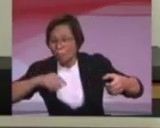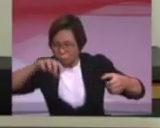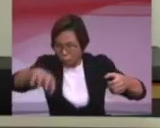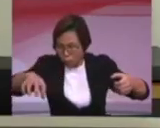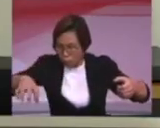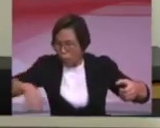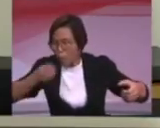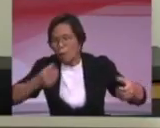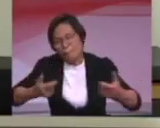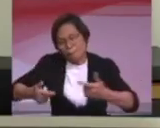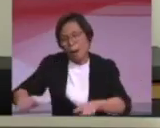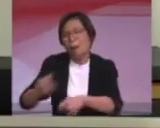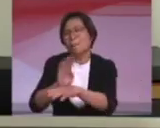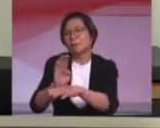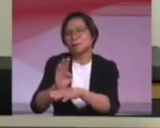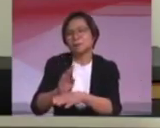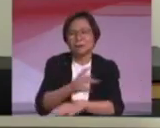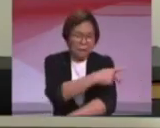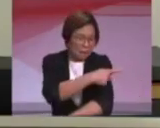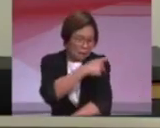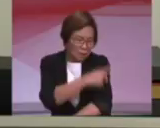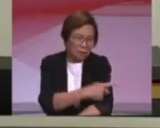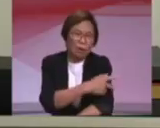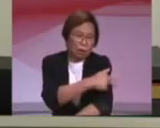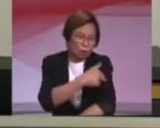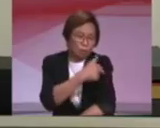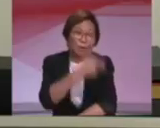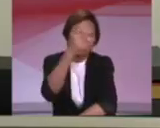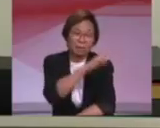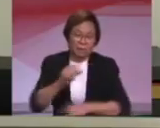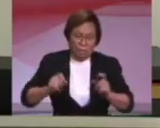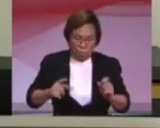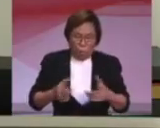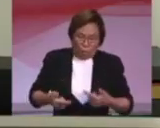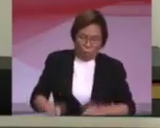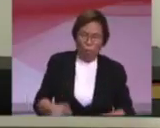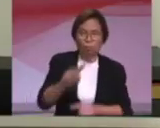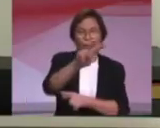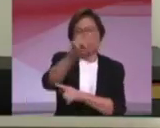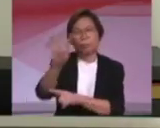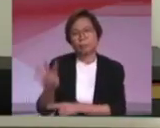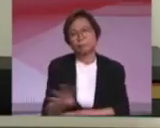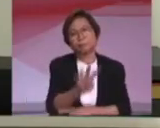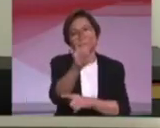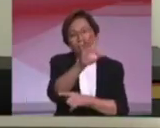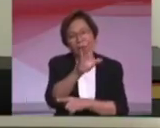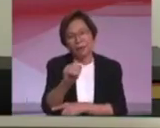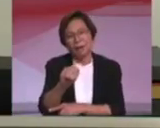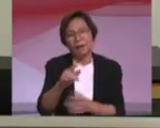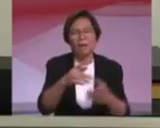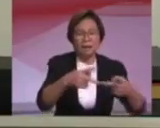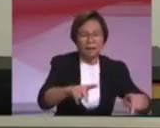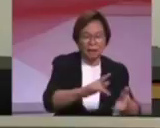beroperasi. Waktu operasi klinik, hospital kerajaan dan swasta kita benarkan 24 jam, manakala